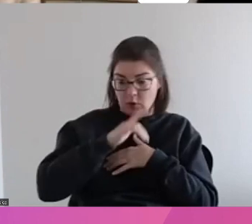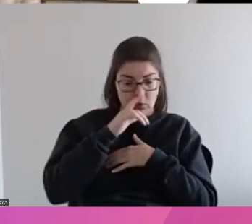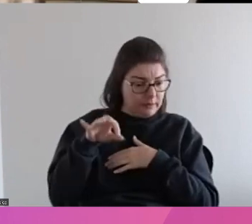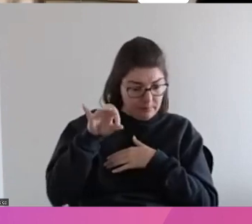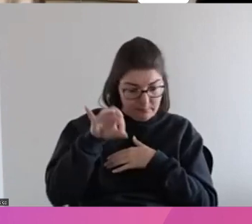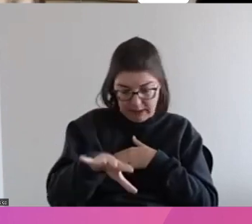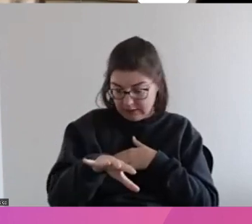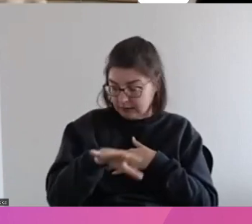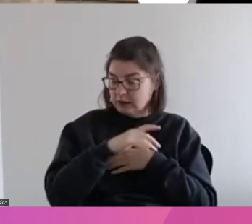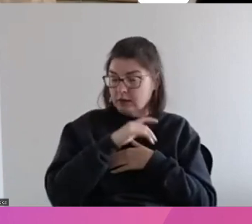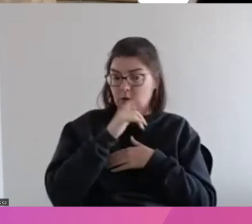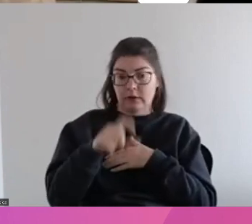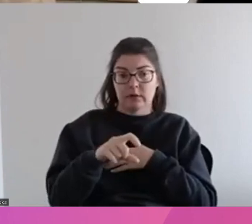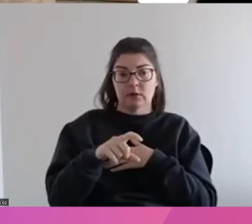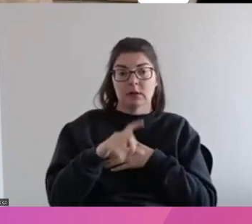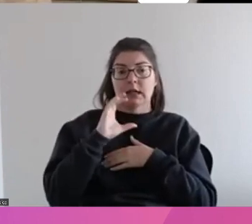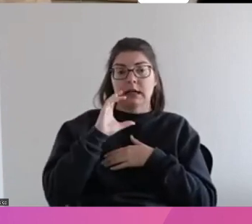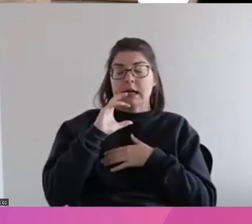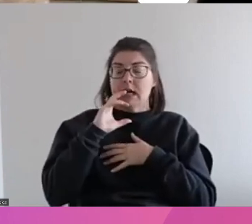Il y a donc